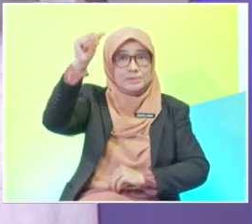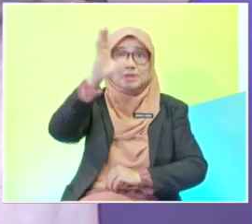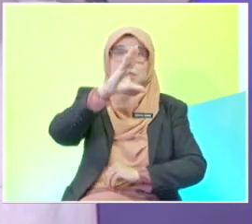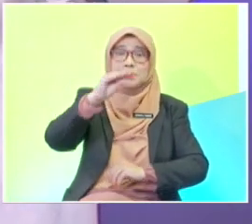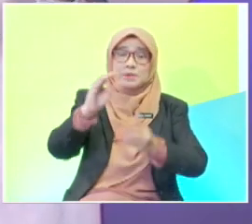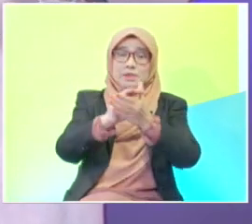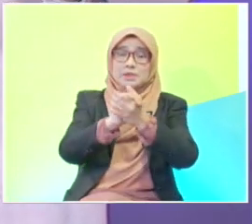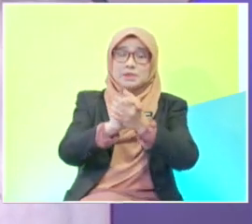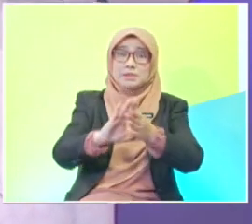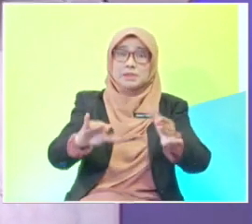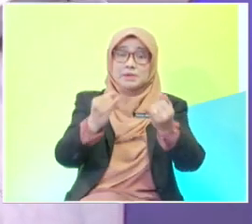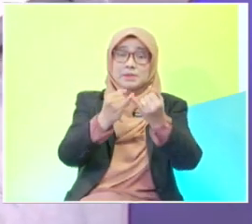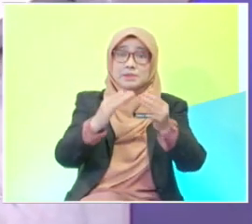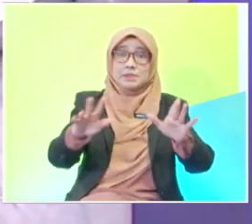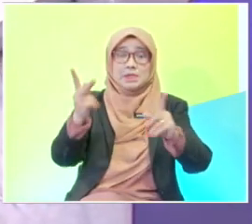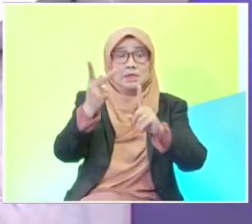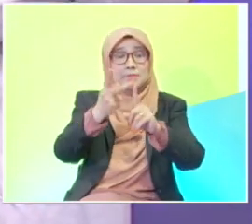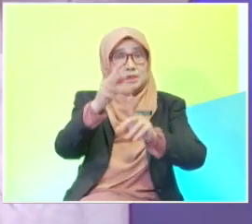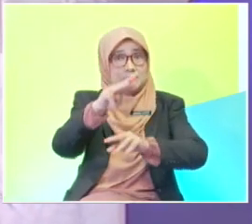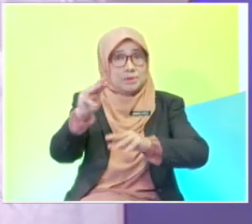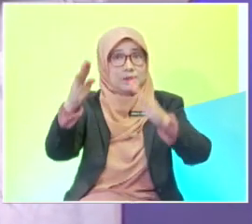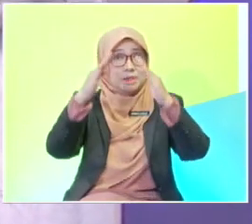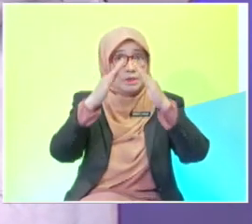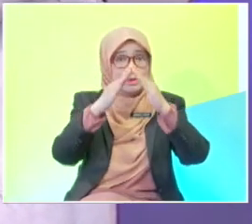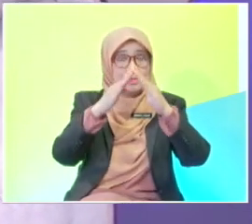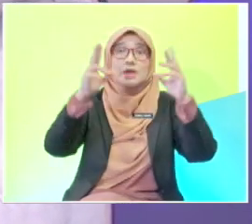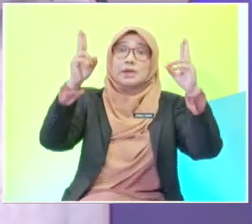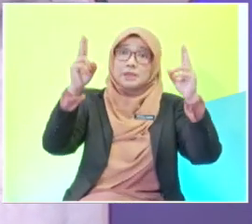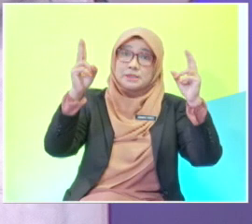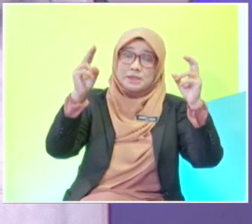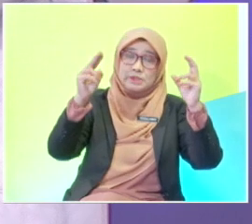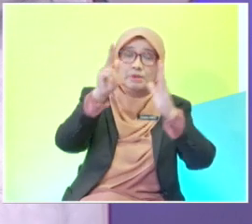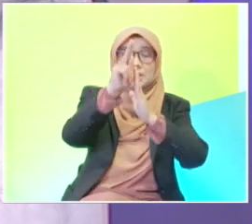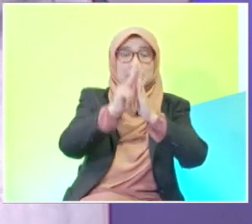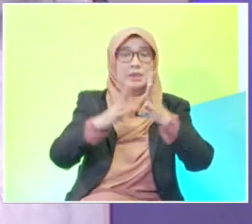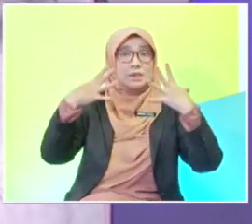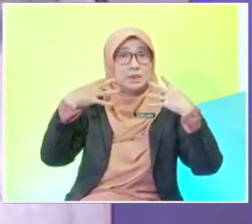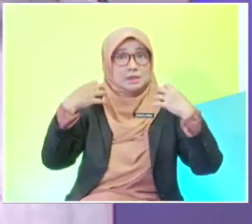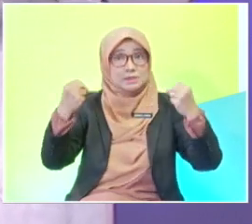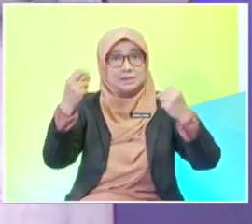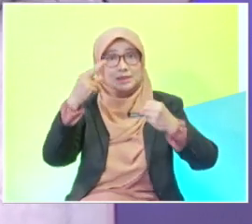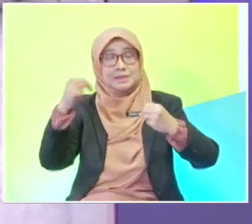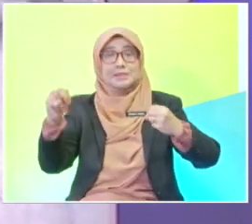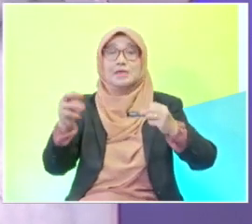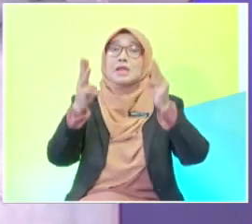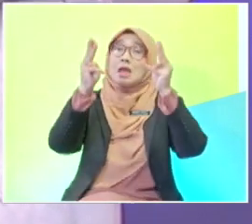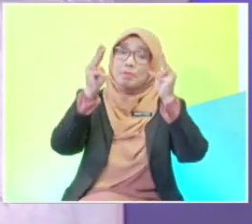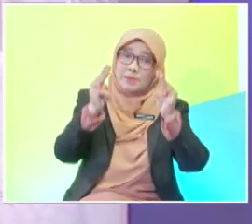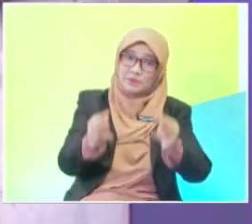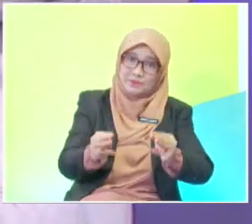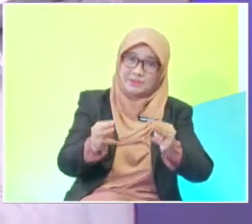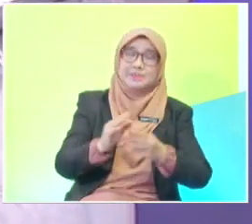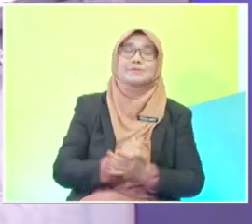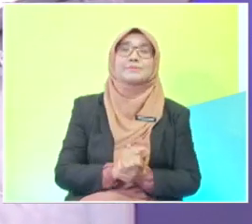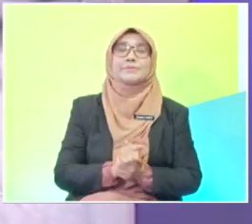sejahtera kepada murid di rumah. Okey, baik. Tajuk kita pada hari ini adalah kesihatan manusia. Okey, baik. Sebelum saya